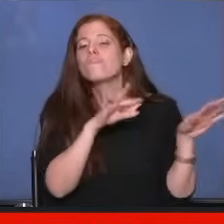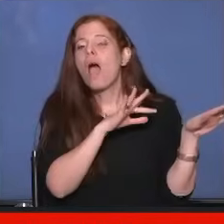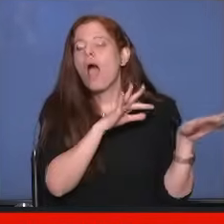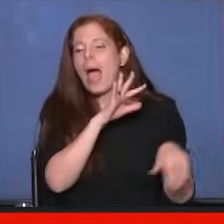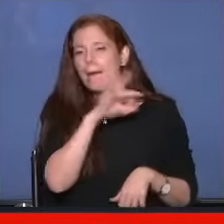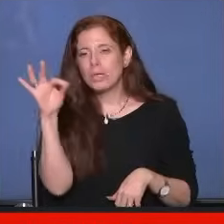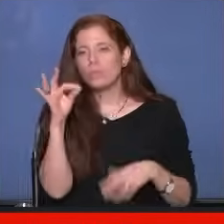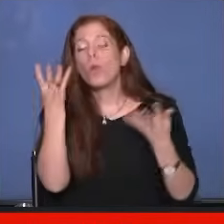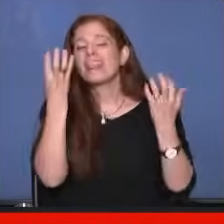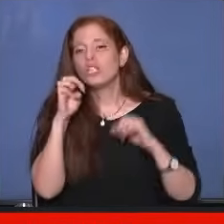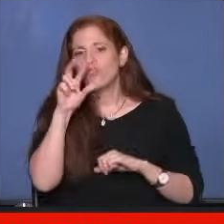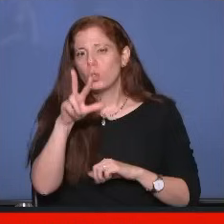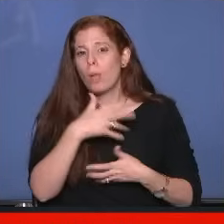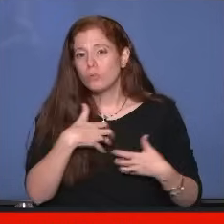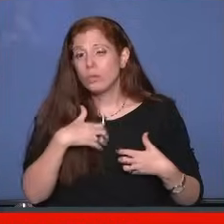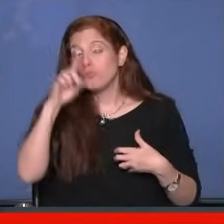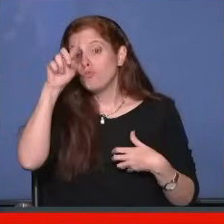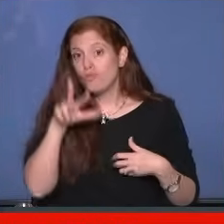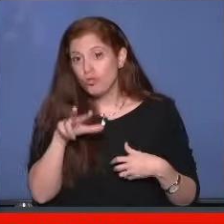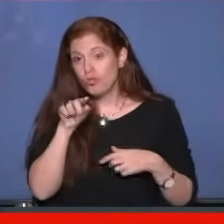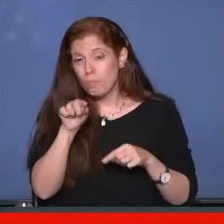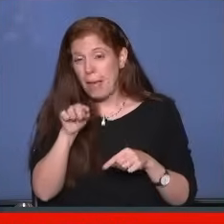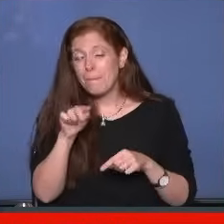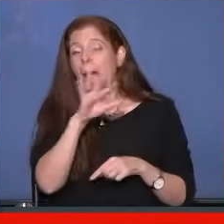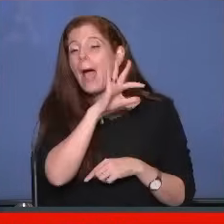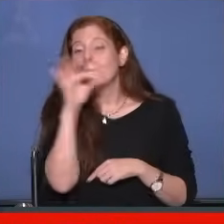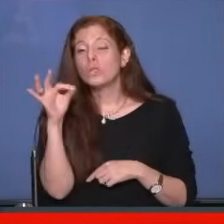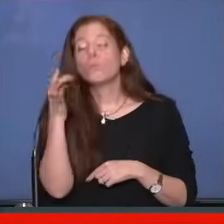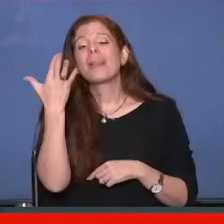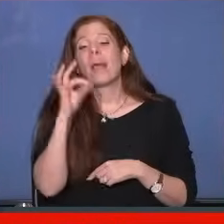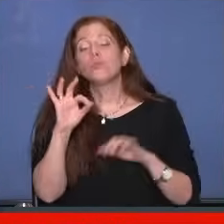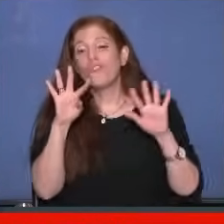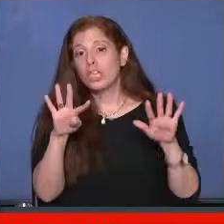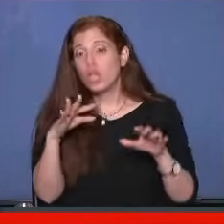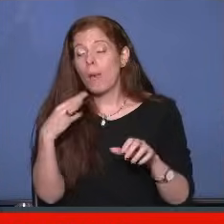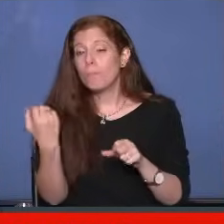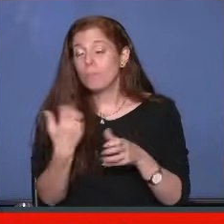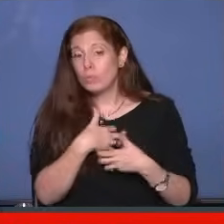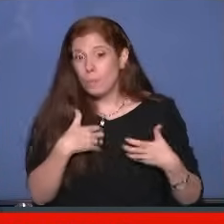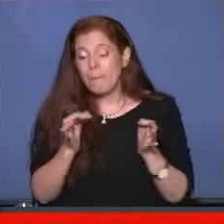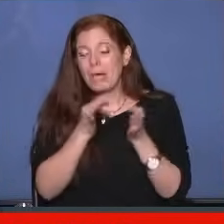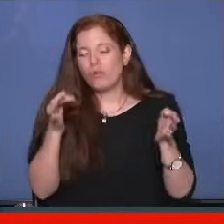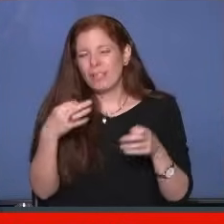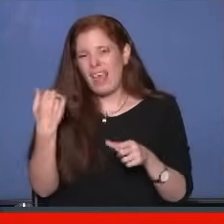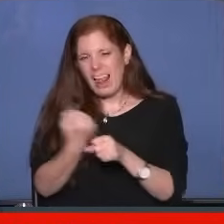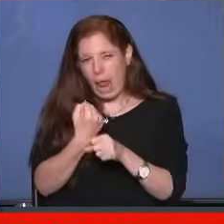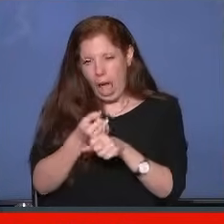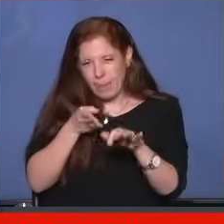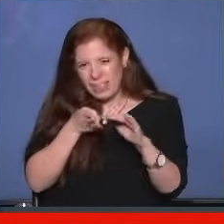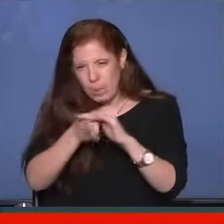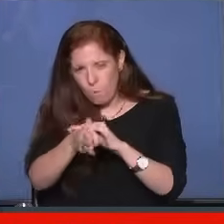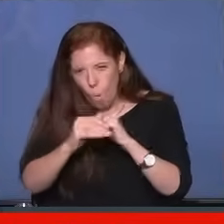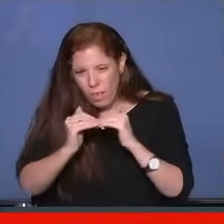1,593, כשליש מהם 559 פצועים מתחילת התמרון. 416